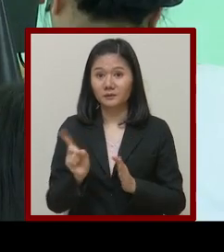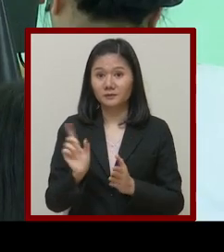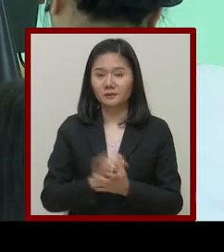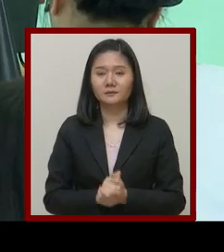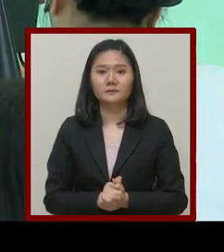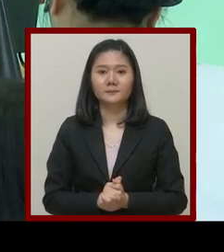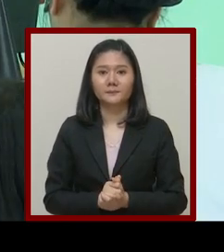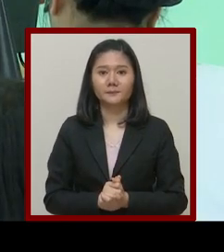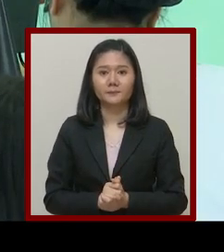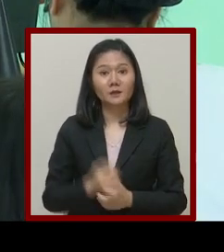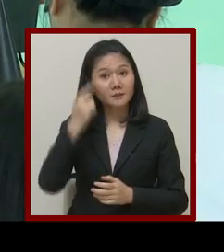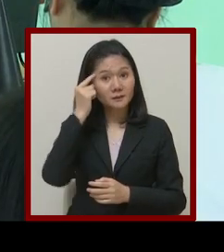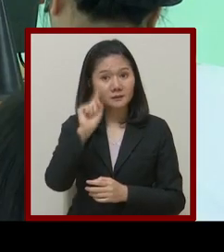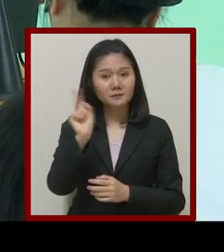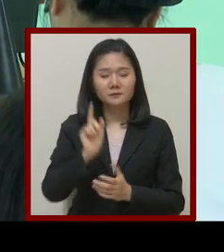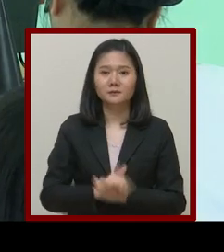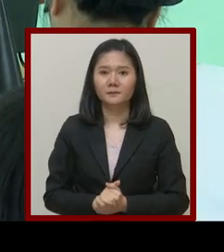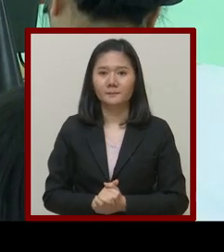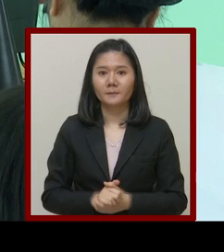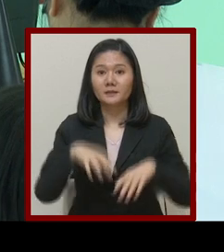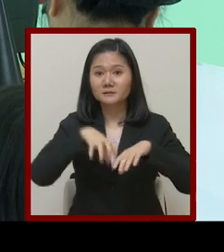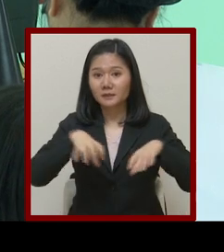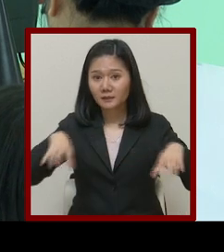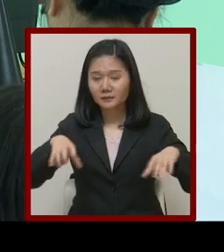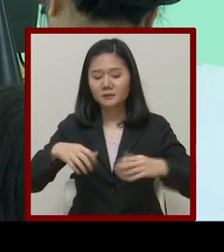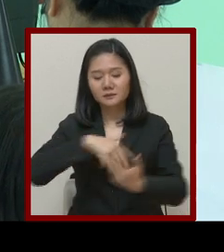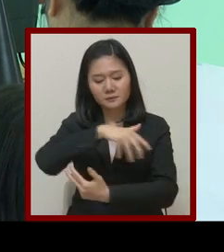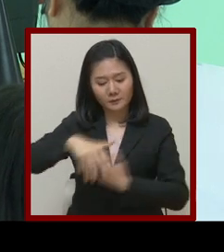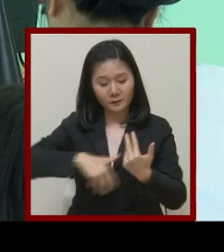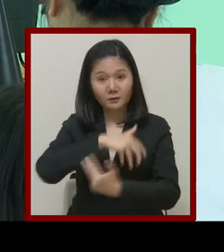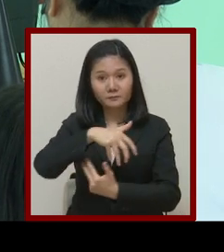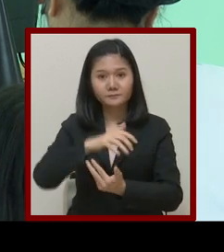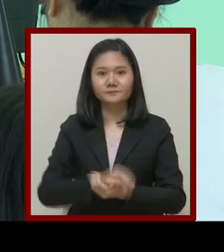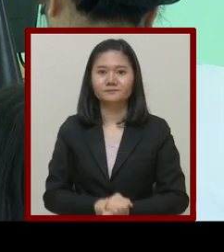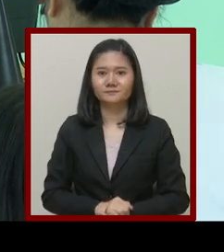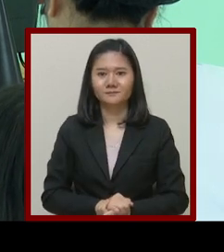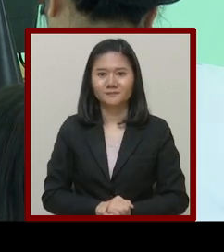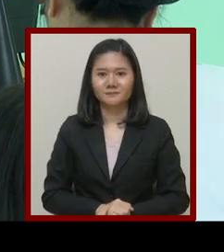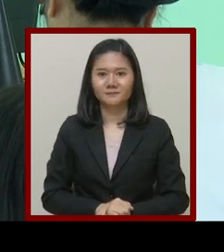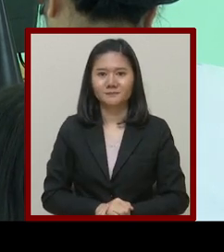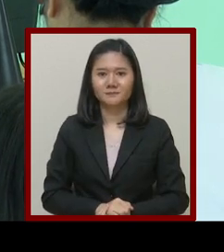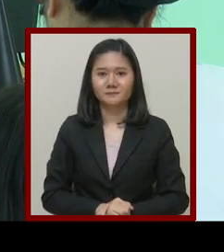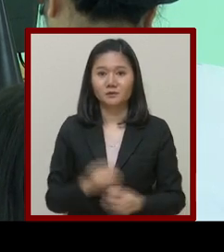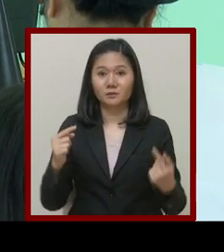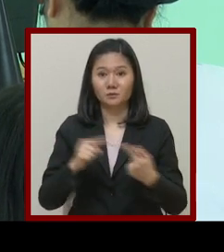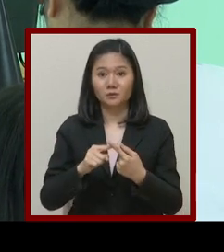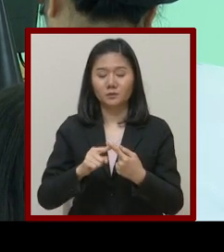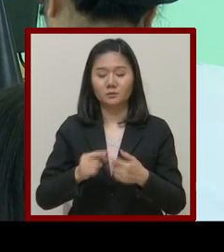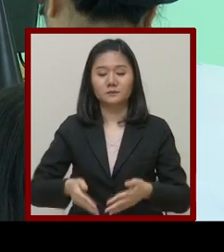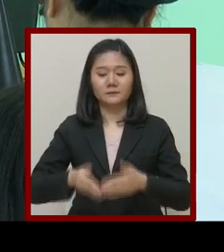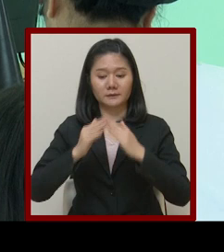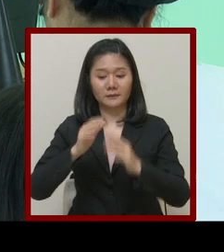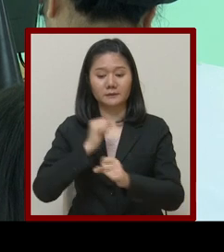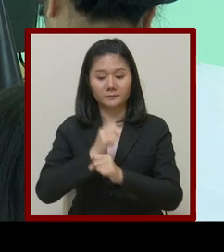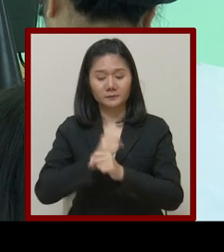ค่ะส่วนที่5ค่ะที่ต้องคำนึงถึงคือ สถานที่และสิ่งแวดล้อม สถานที่และสิ่งแวดล้อมในการตั้งใช่ไหม